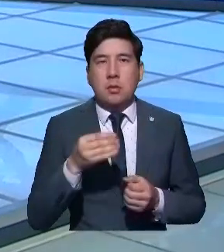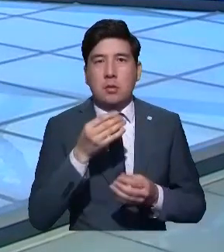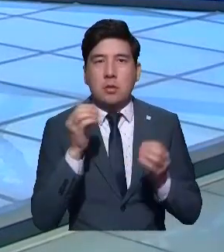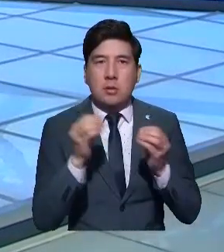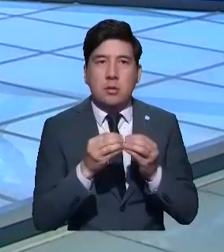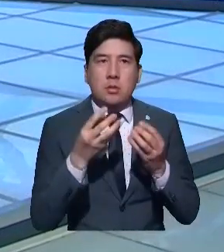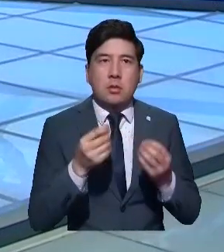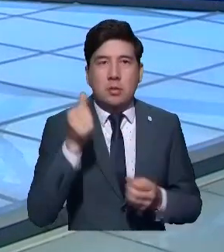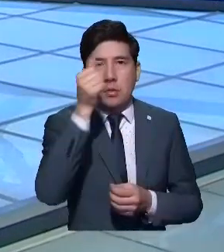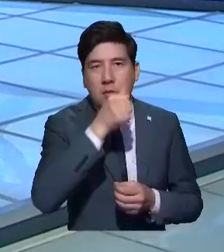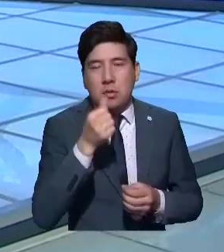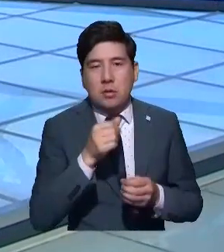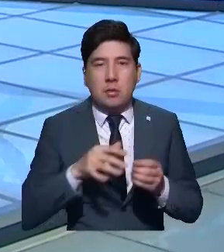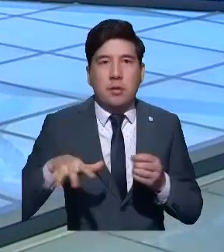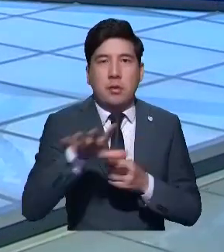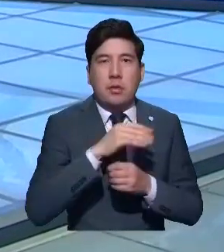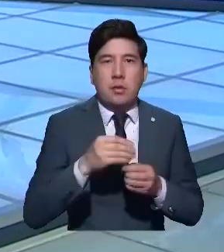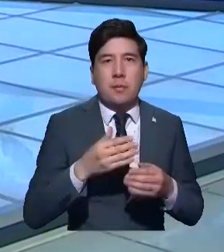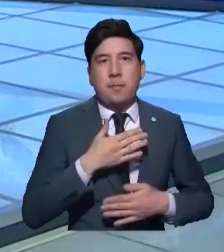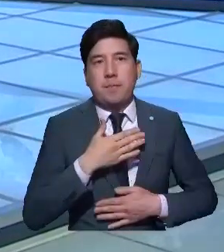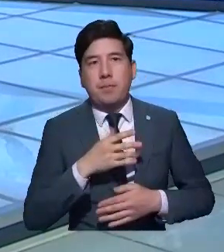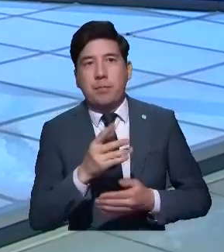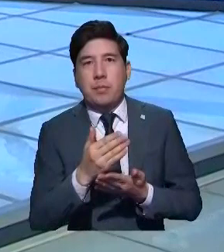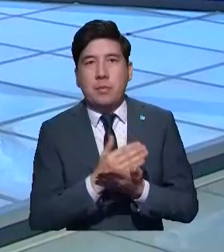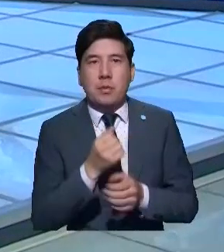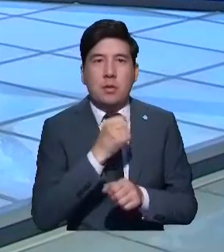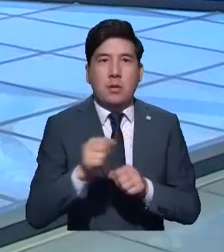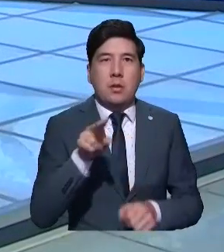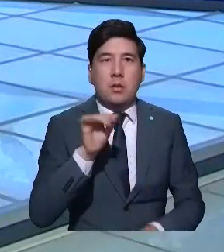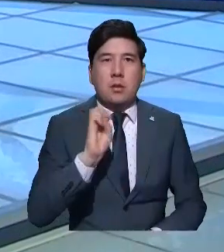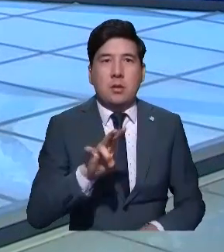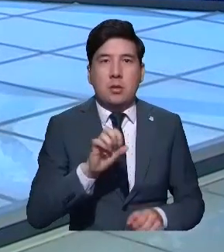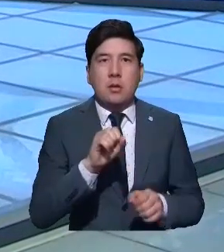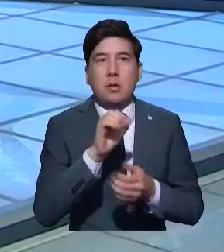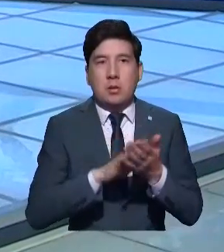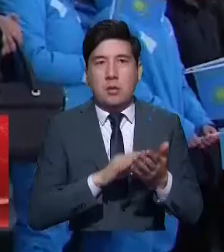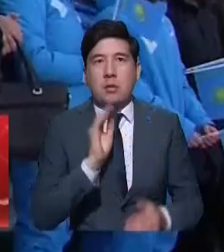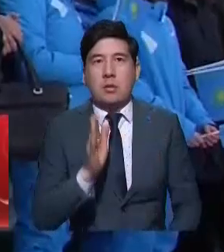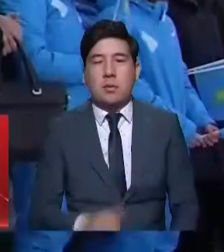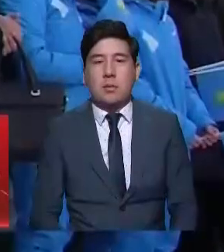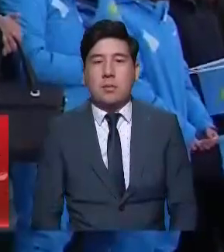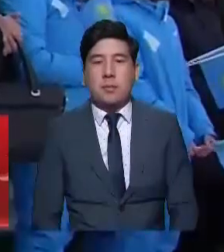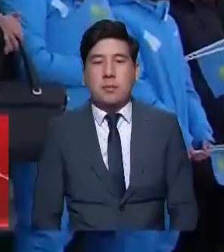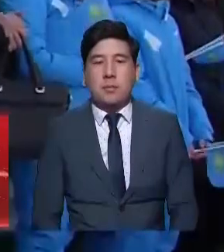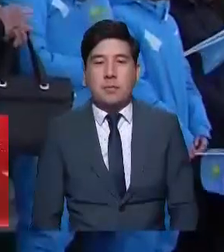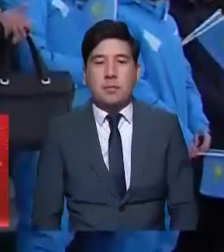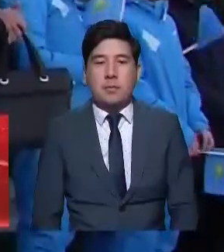десятилетия он служит для многих своего рода вдохновением к победе. Дана Ермак продолжит тему.